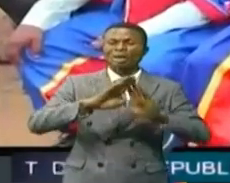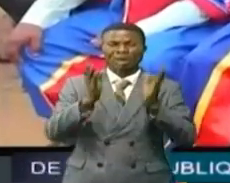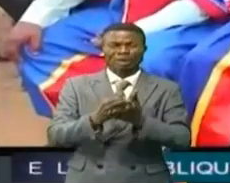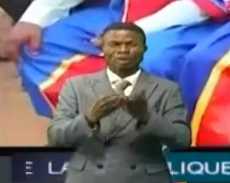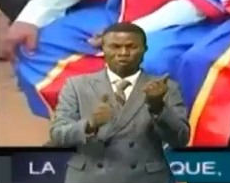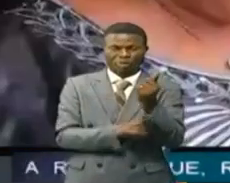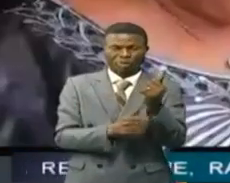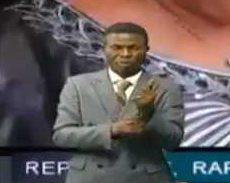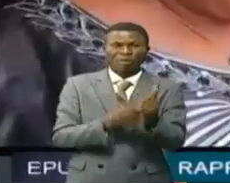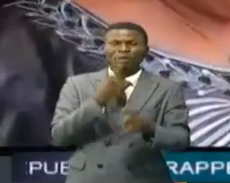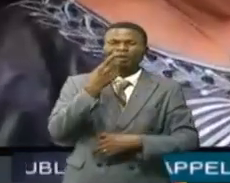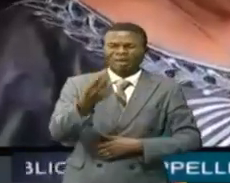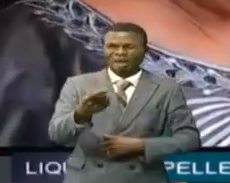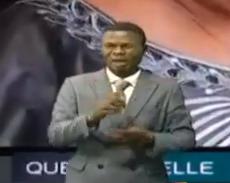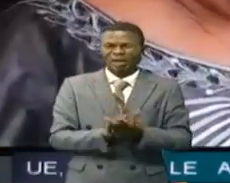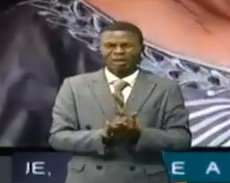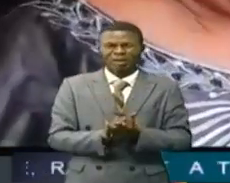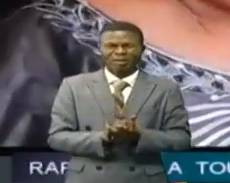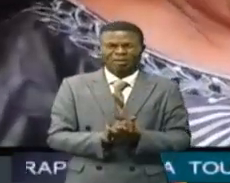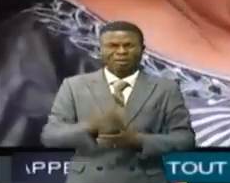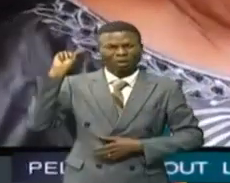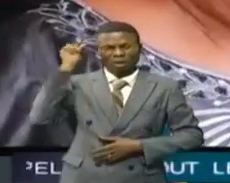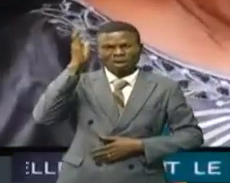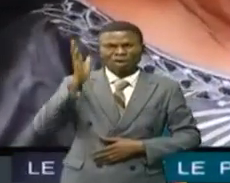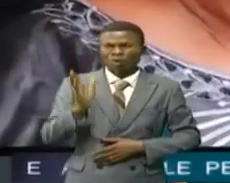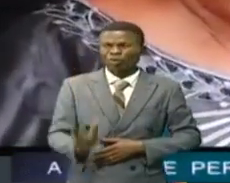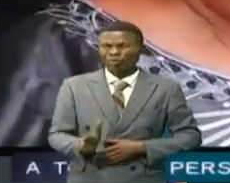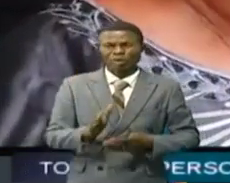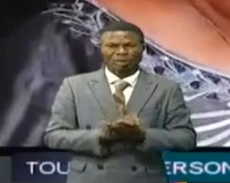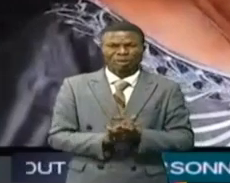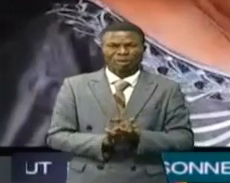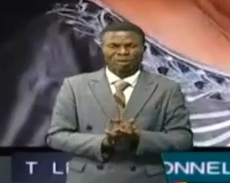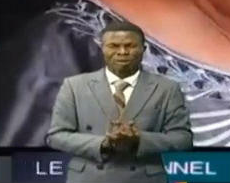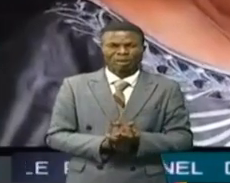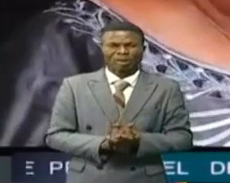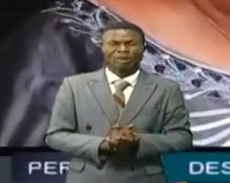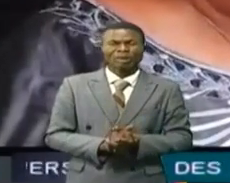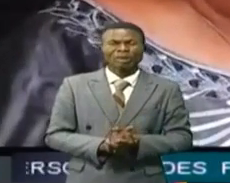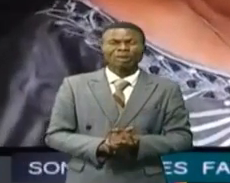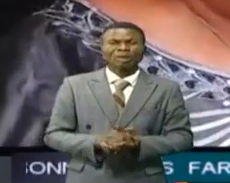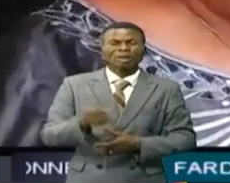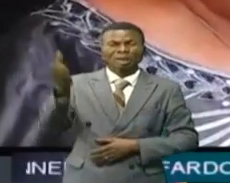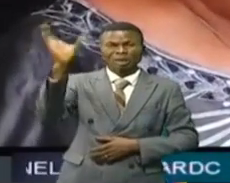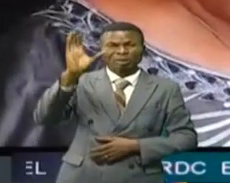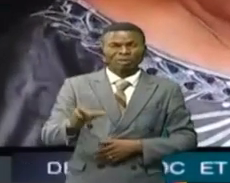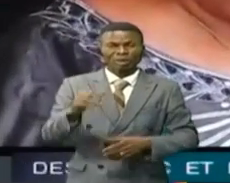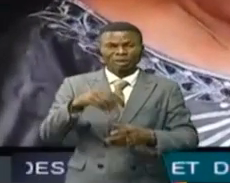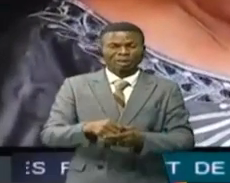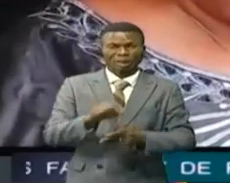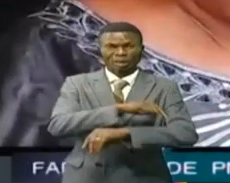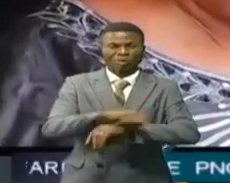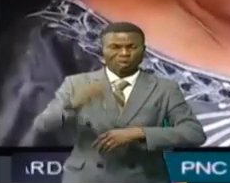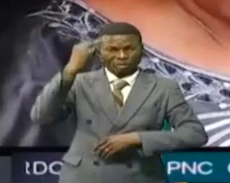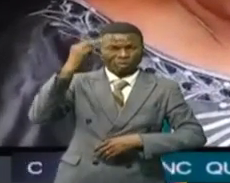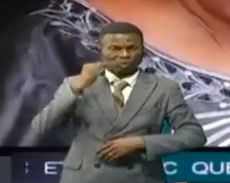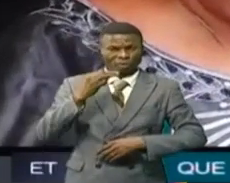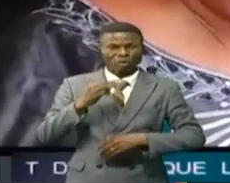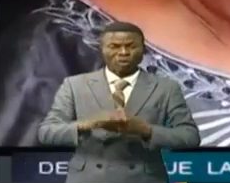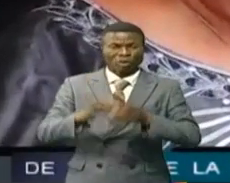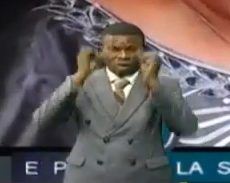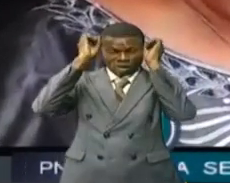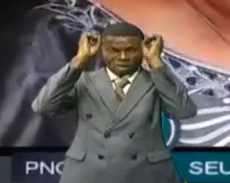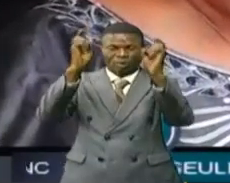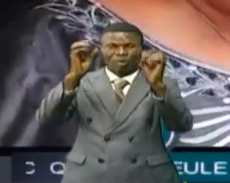en ces termes. Le gouverneur, le docteur Ibambou Midi, au travers du ministère provincial de